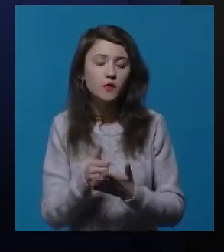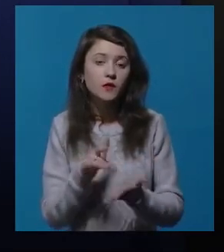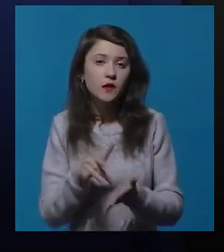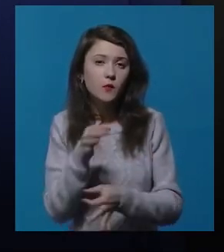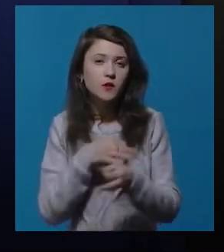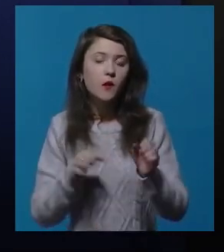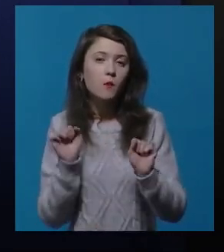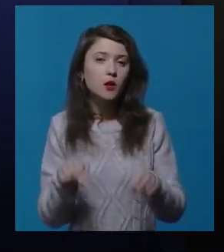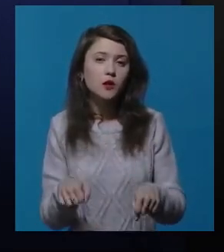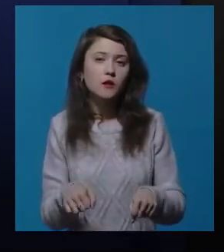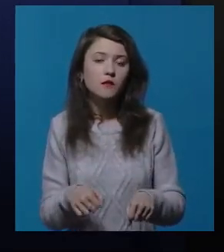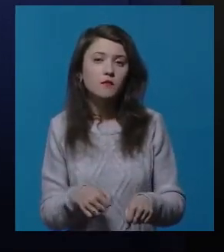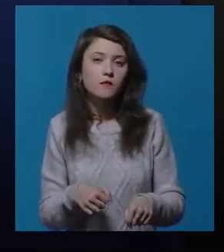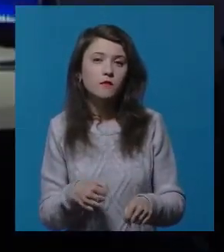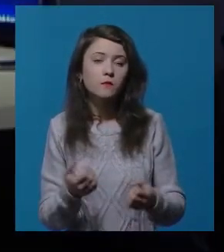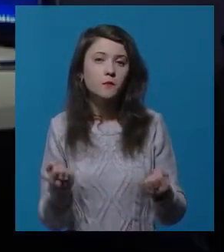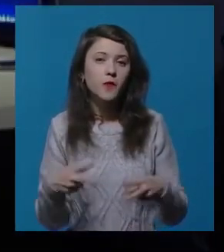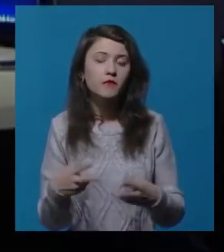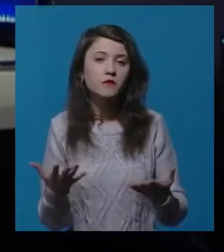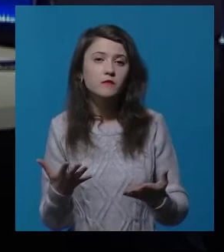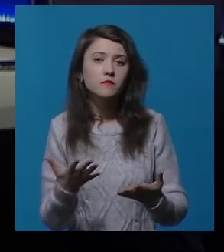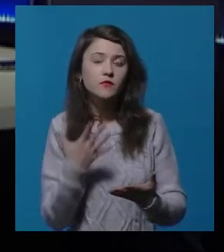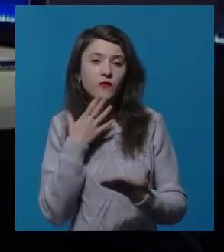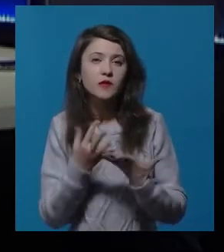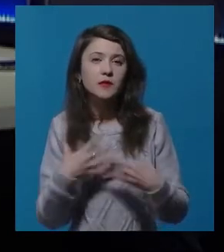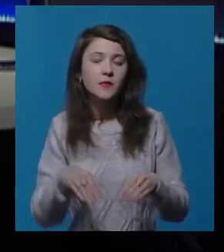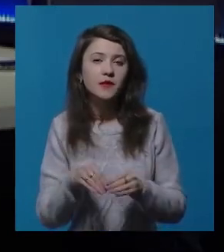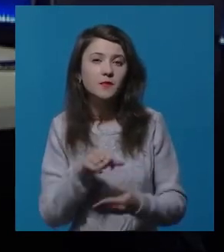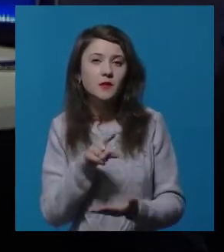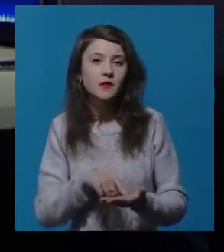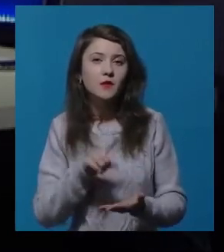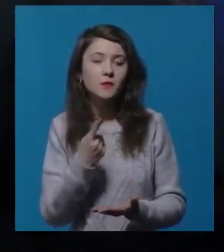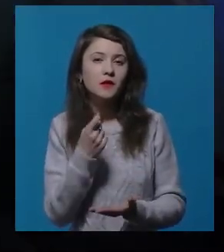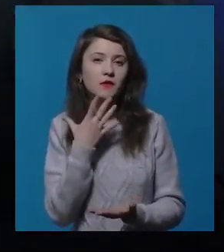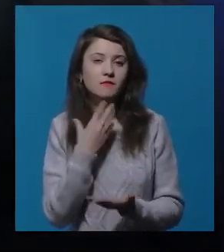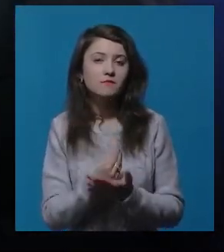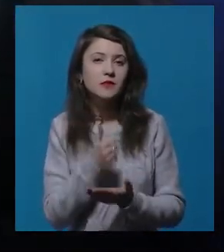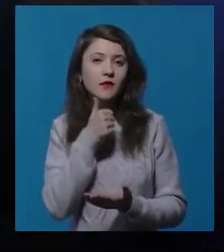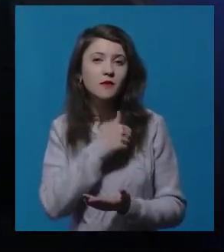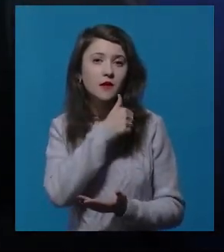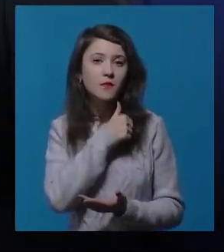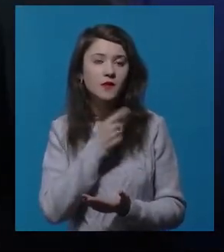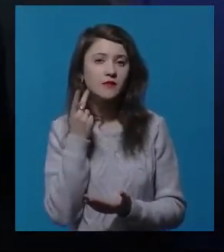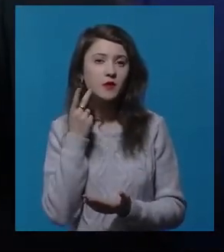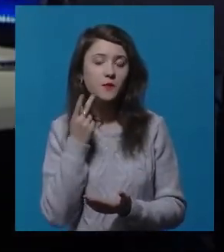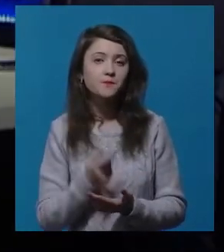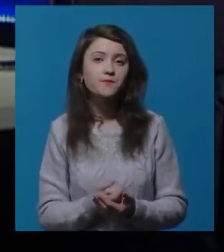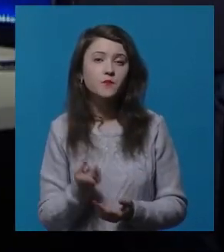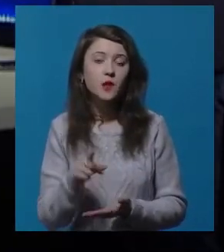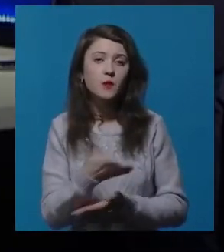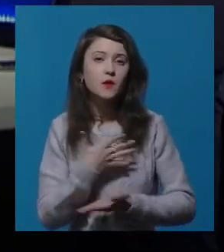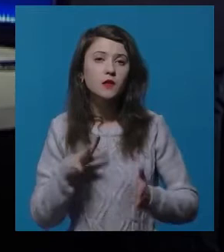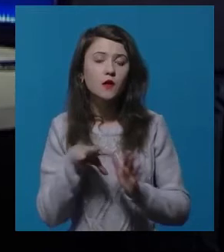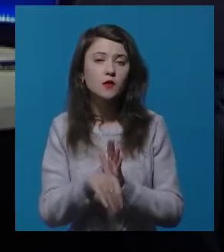проконсультуватися, можна в певній своїй, розумієте, сімейні питання, вони перш за все конфіденційні. Тому ми залучаємо